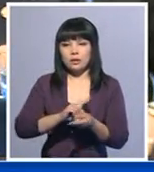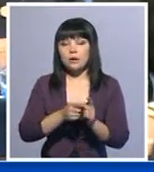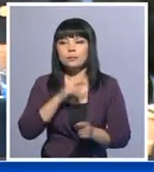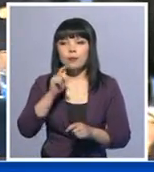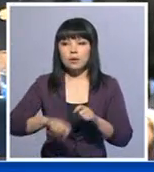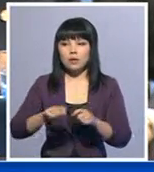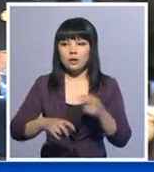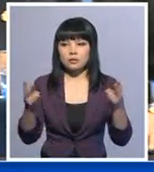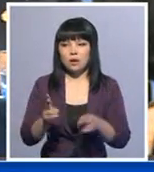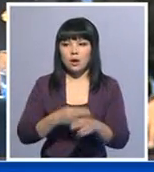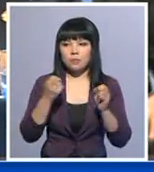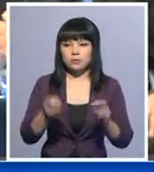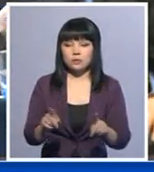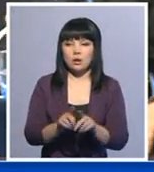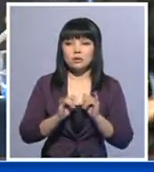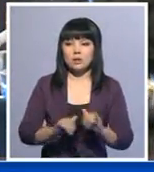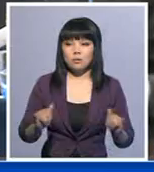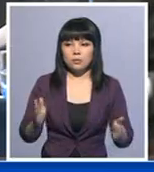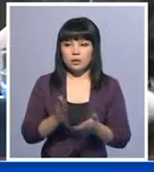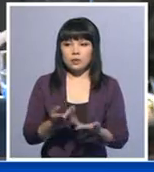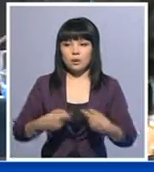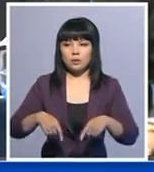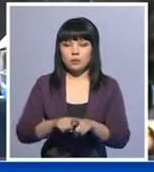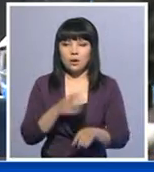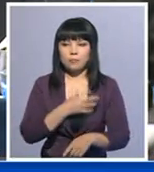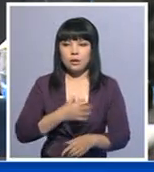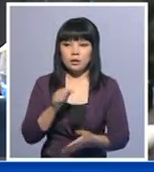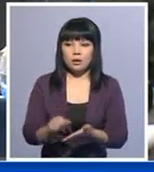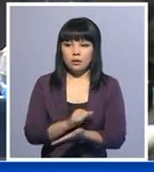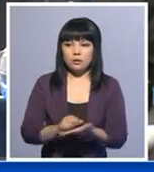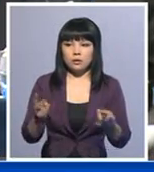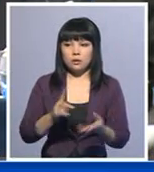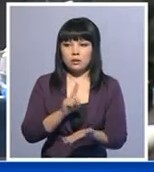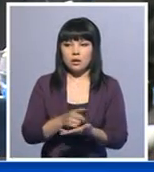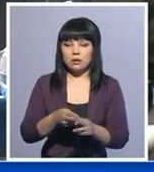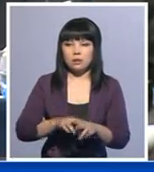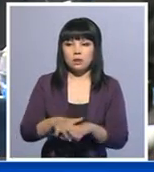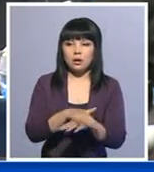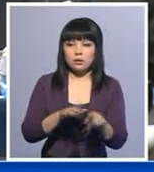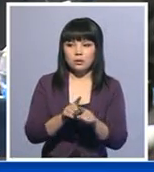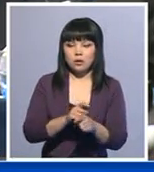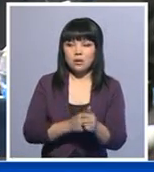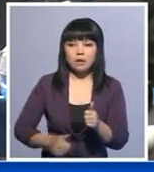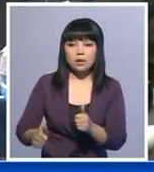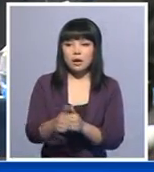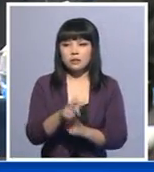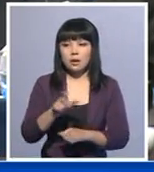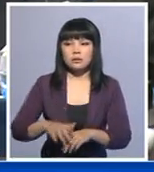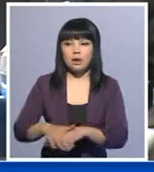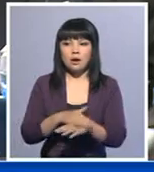мәселеде Азиядағы қауіпсіздік және даму ұйымы маңызды құрал бола алады. Осы кеңеске мүше мемлекеттердің көшбасшыларын